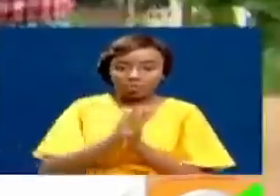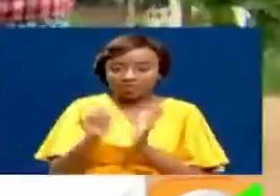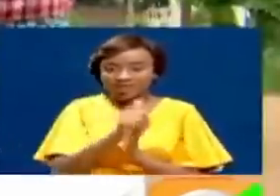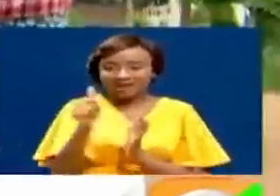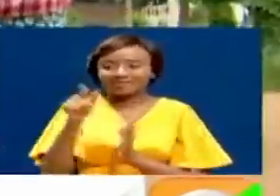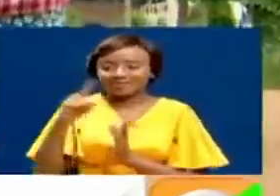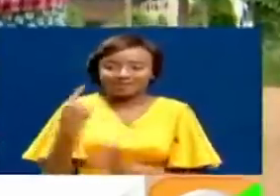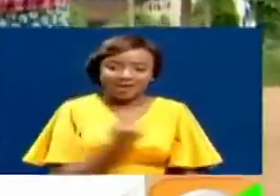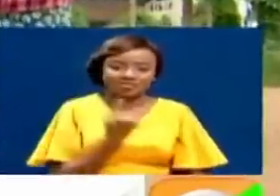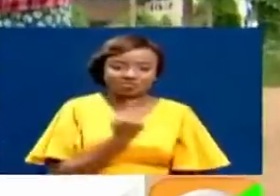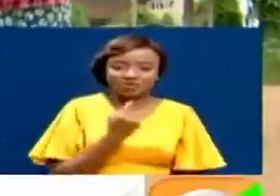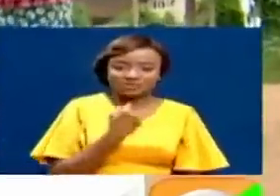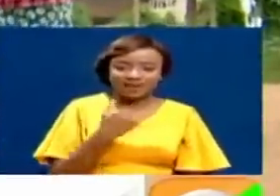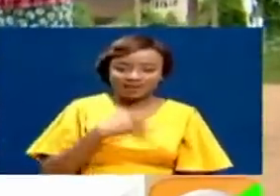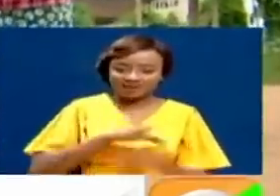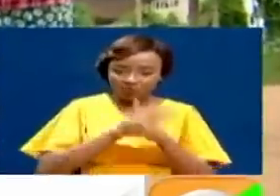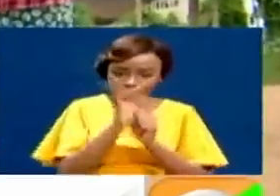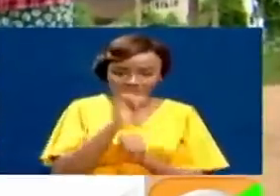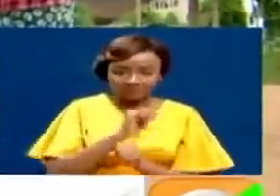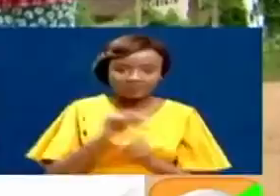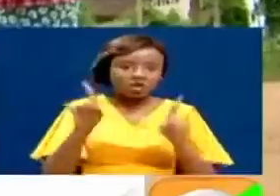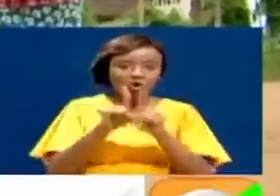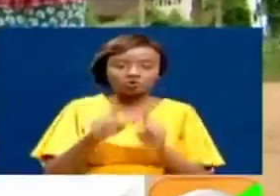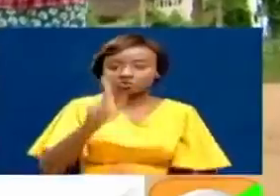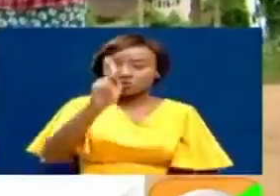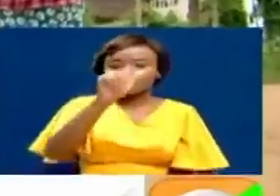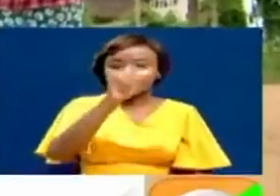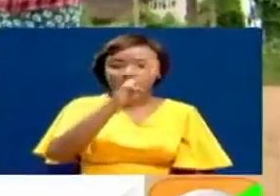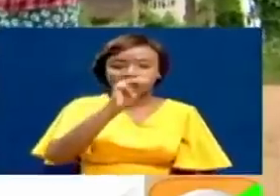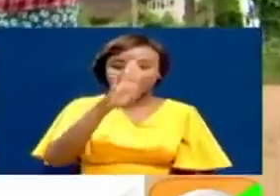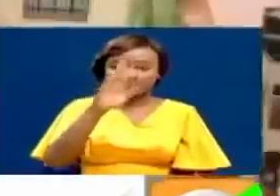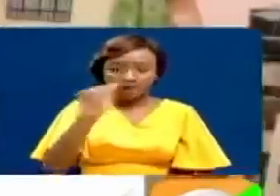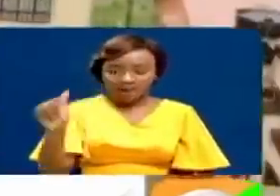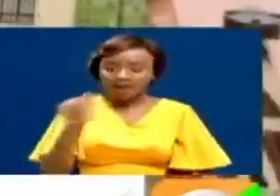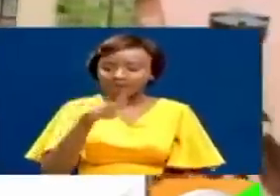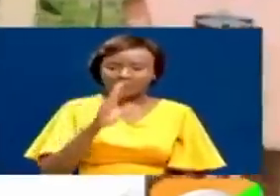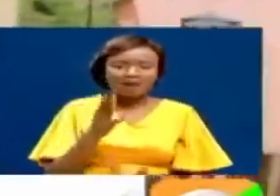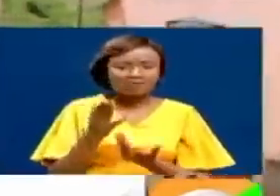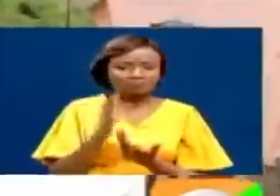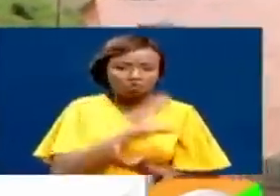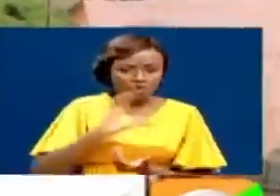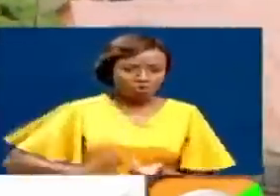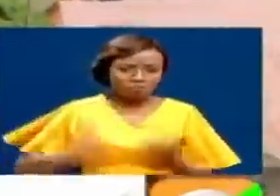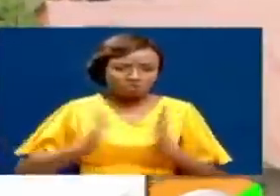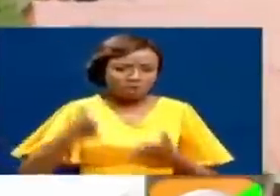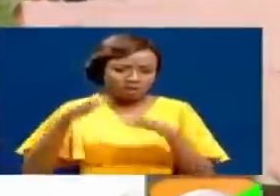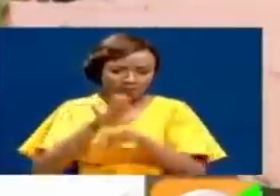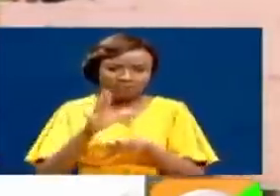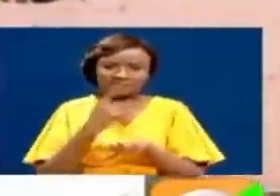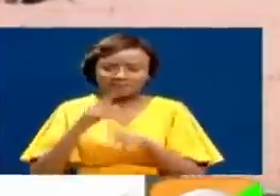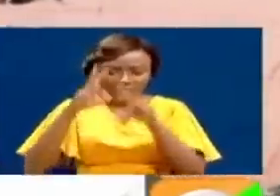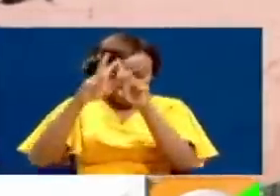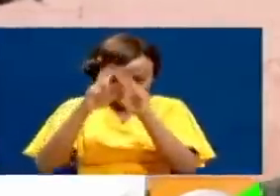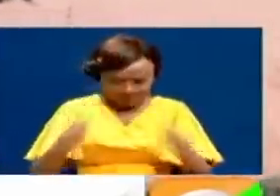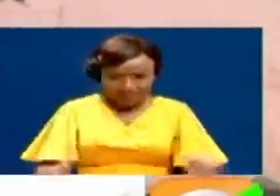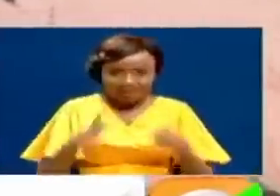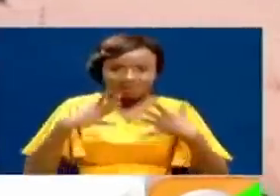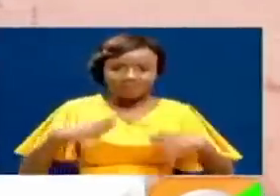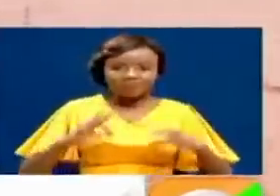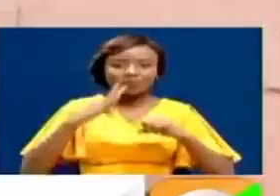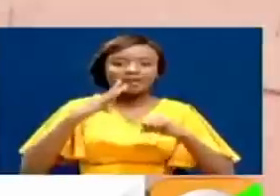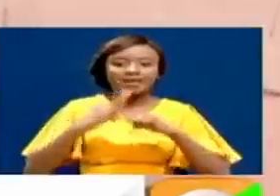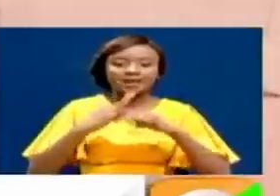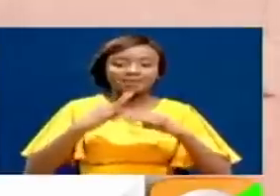kutengwa. Naibu kamishna wa kaunti ndogo ya Kiambaa anashikilia kwamba watafanyia uchunguzi wa maabara watu